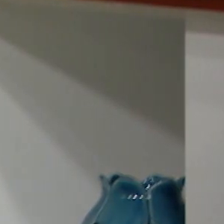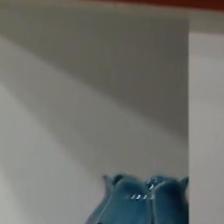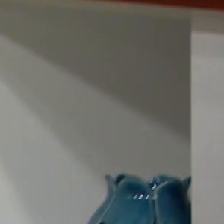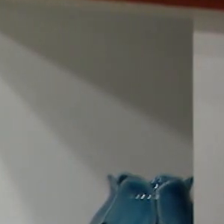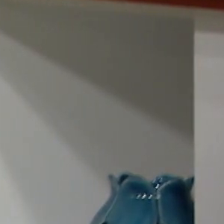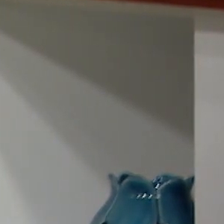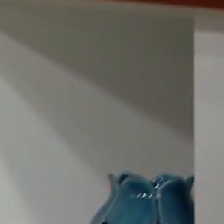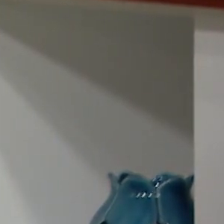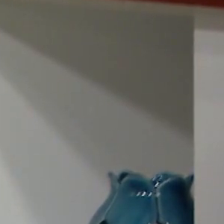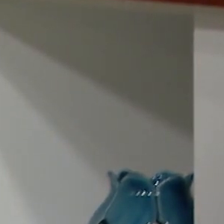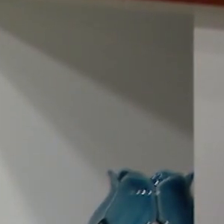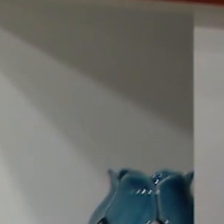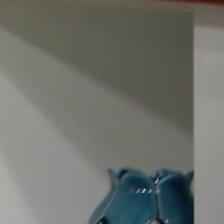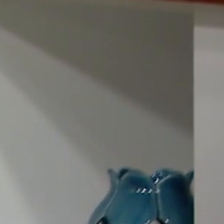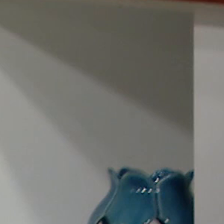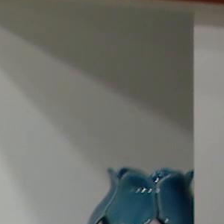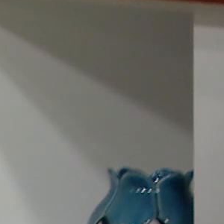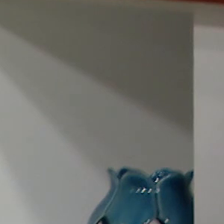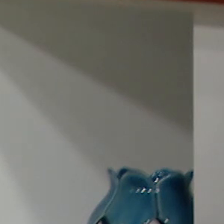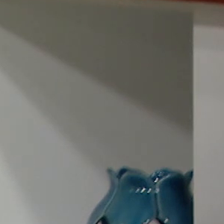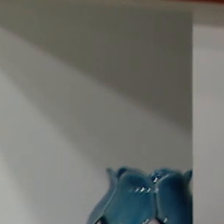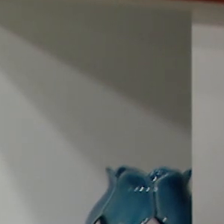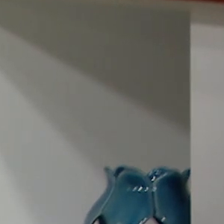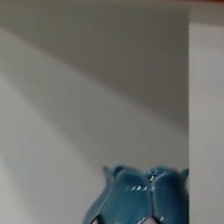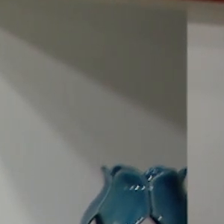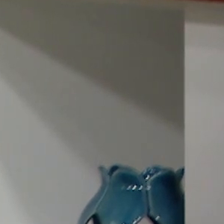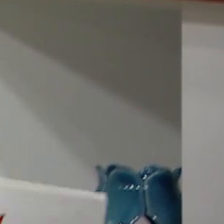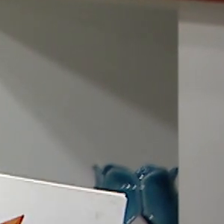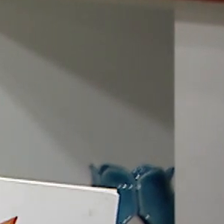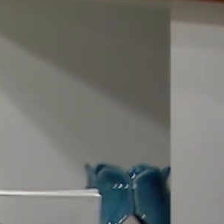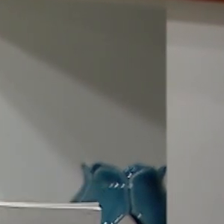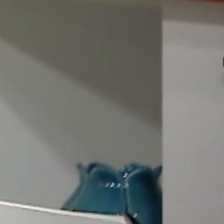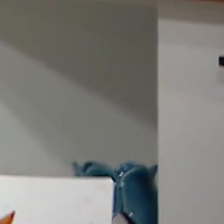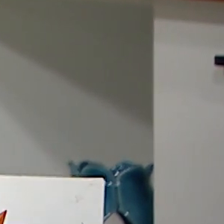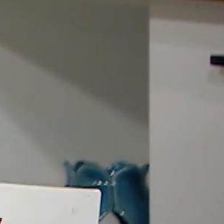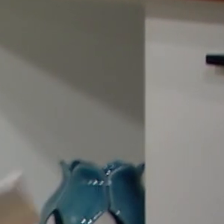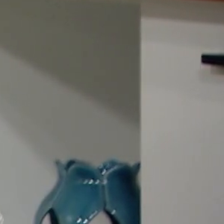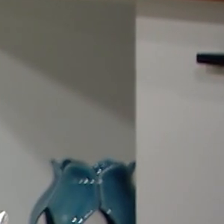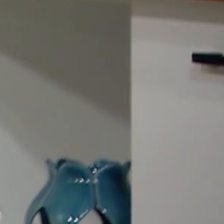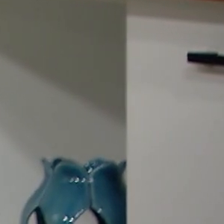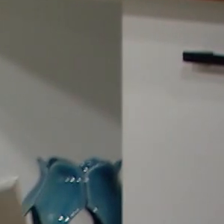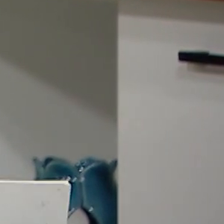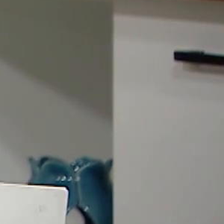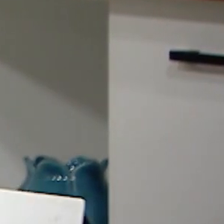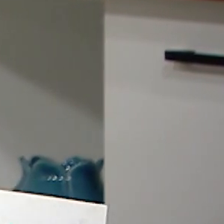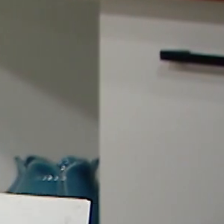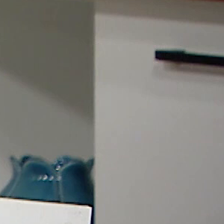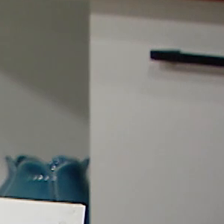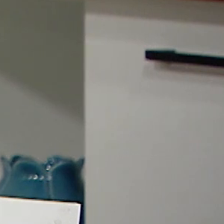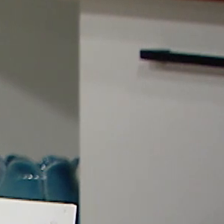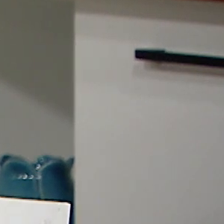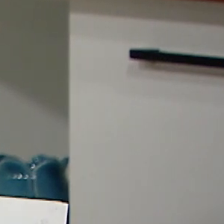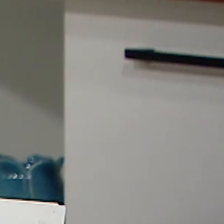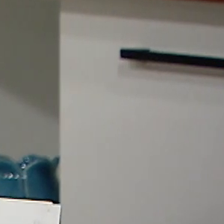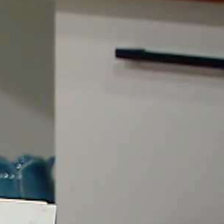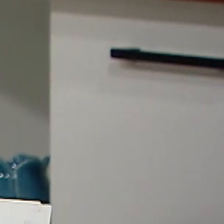Sevgili Ahmet Mahmut, çok teşekkür ediyoruz. Çok sağ olun. Kıymetli hocam, biz de kütüphanemizden canlı